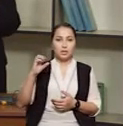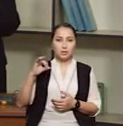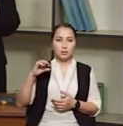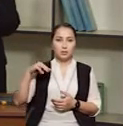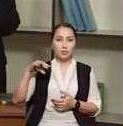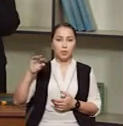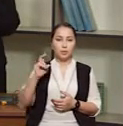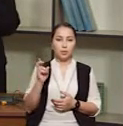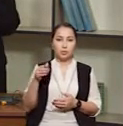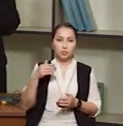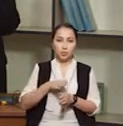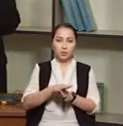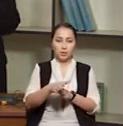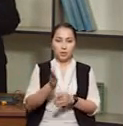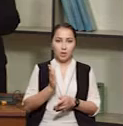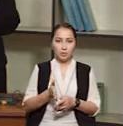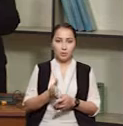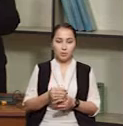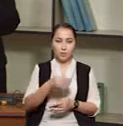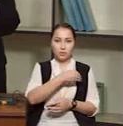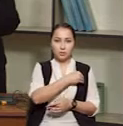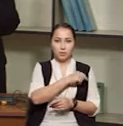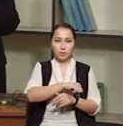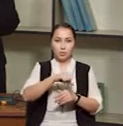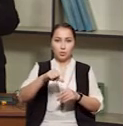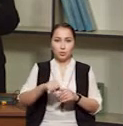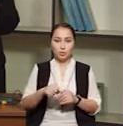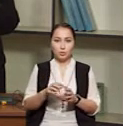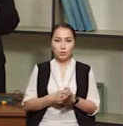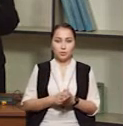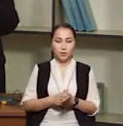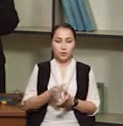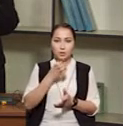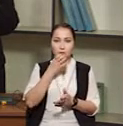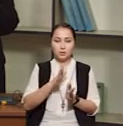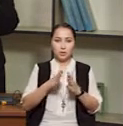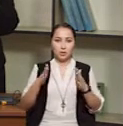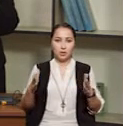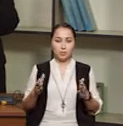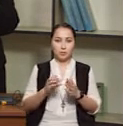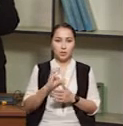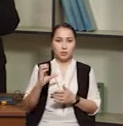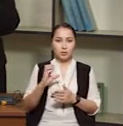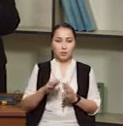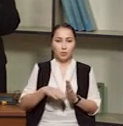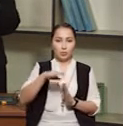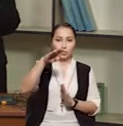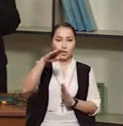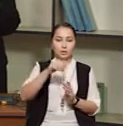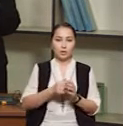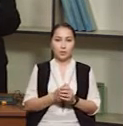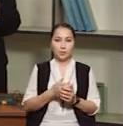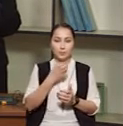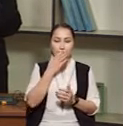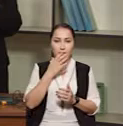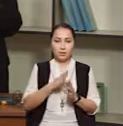simob to'ldirilgan bo'ladi. Temperaturani o'lchash vaqtida issiqlik ortgan bo'lsa, simob ko'tariladi,